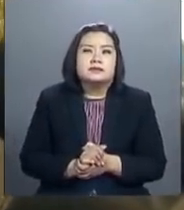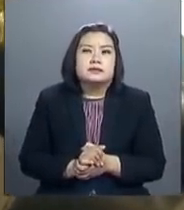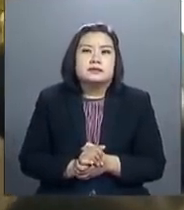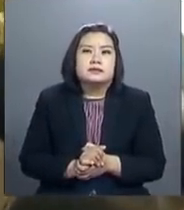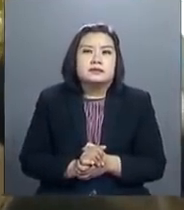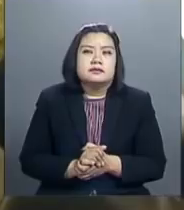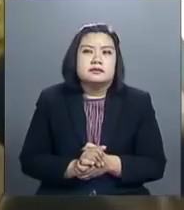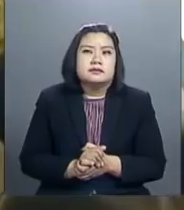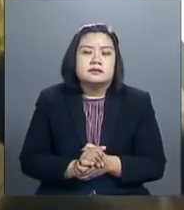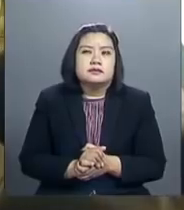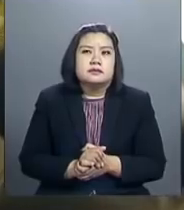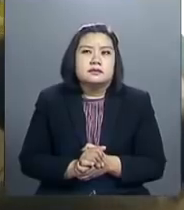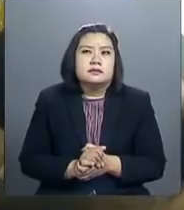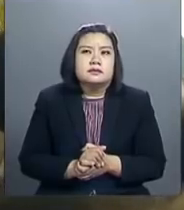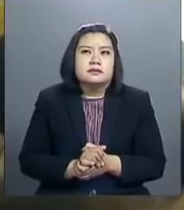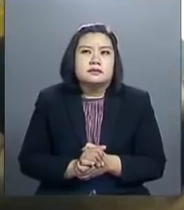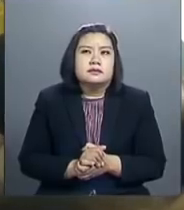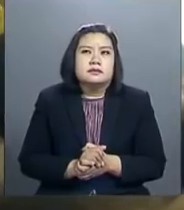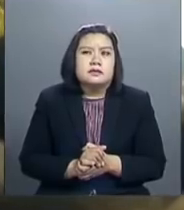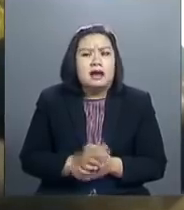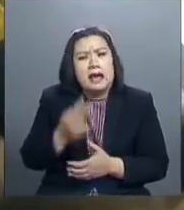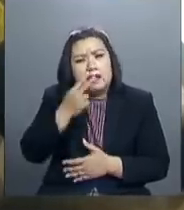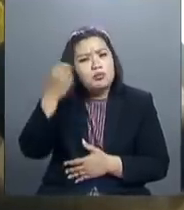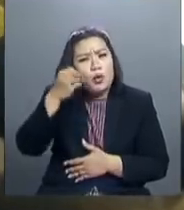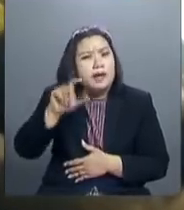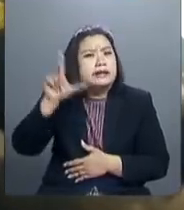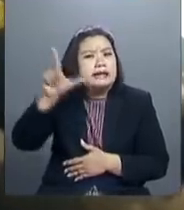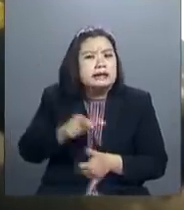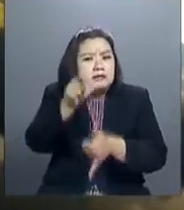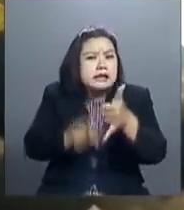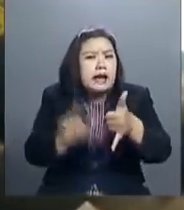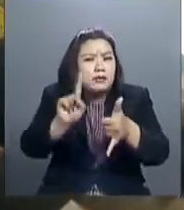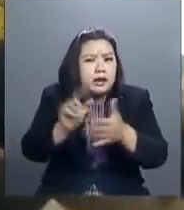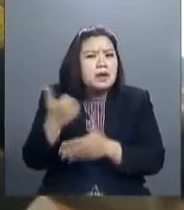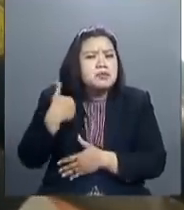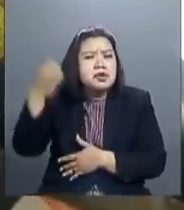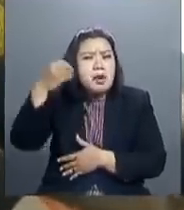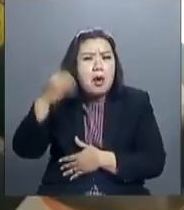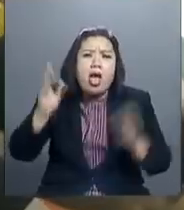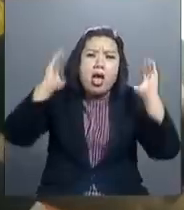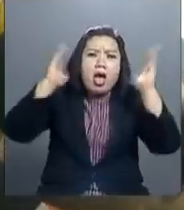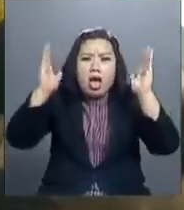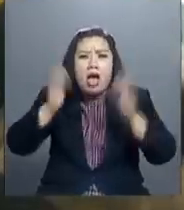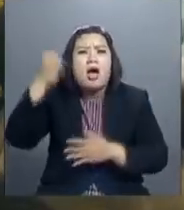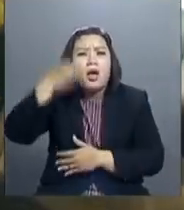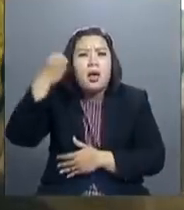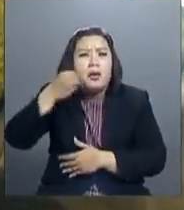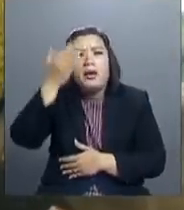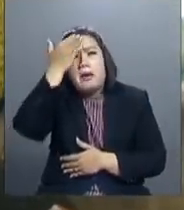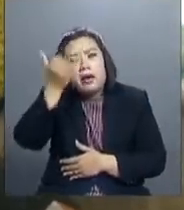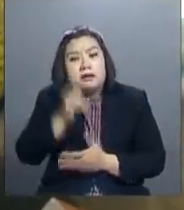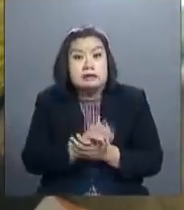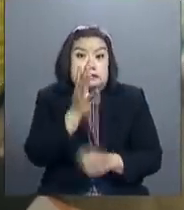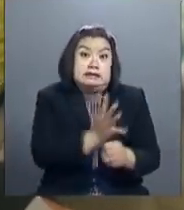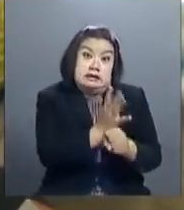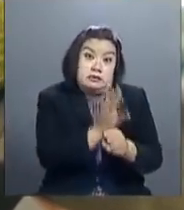อบ มันก็เคลื่อนตลอดนะเคลื่อนตลอดนะเขาก็เท่าที่4ปีม